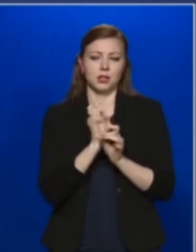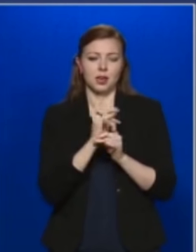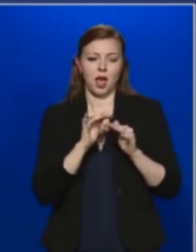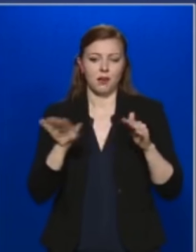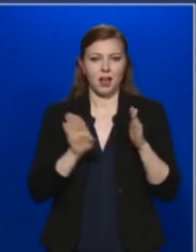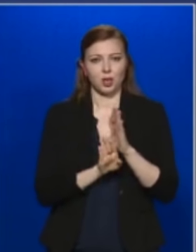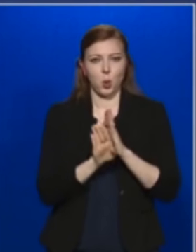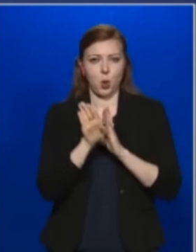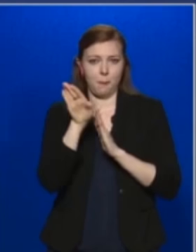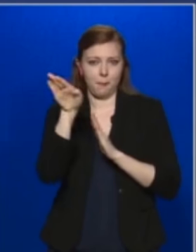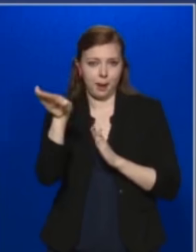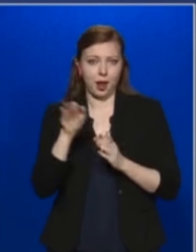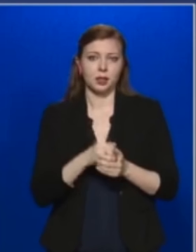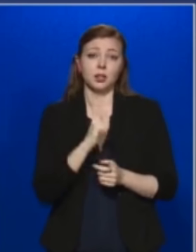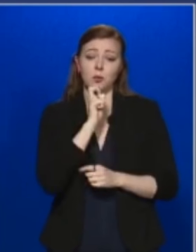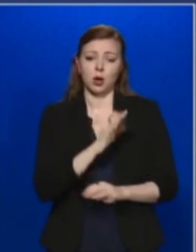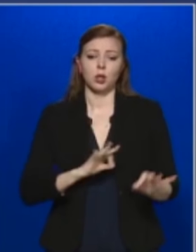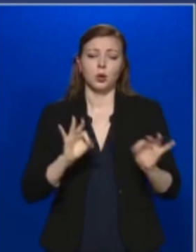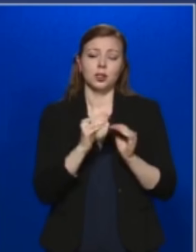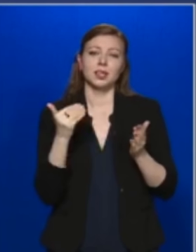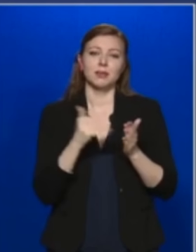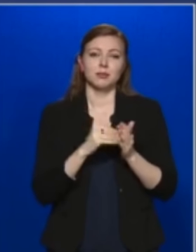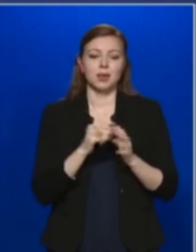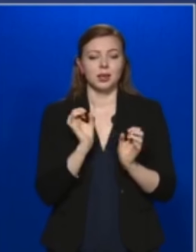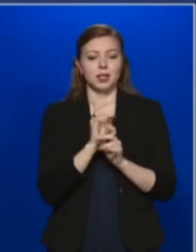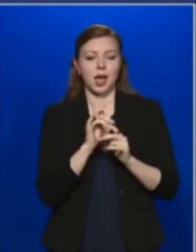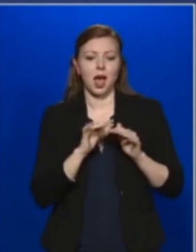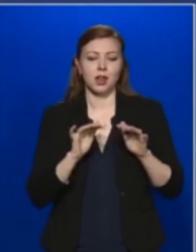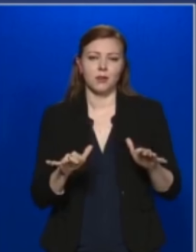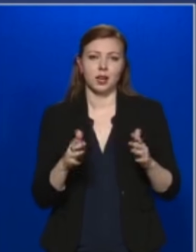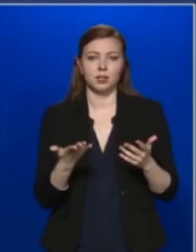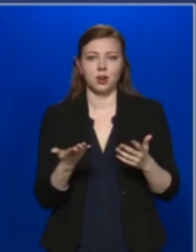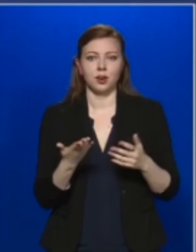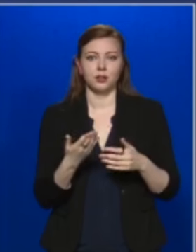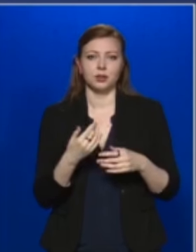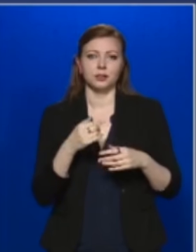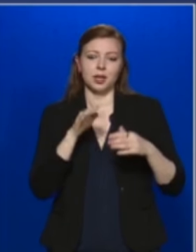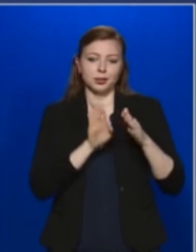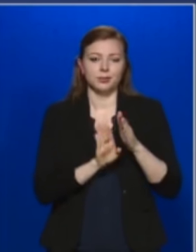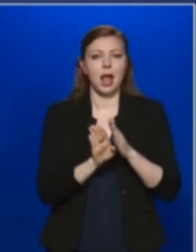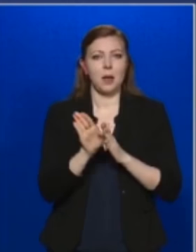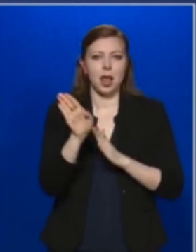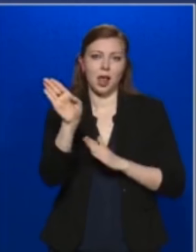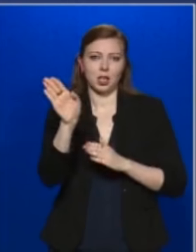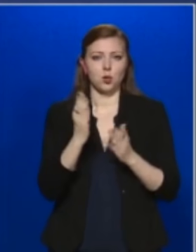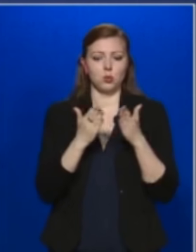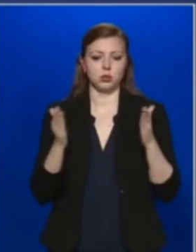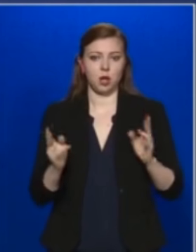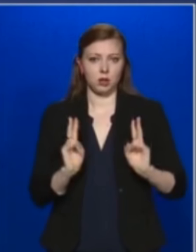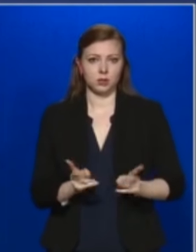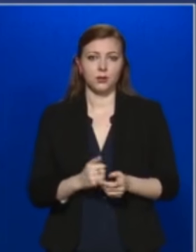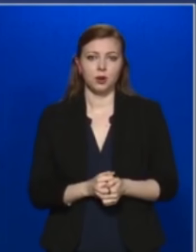járvány görbénk. Tehát Magyarország még a járványnak egy bizonyos felszálló ágában van.